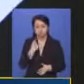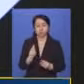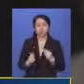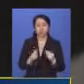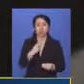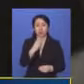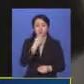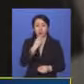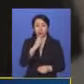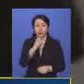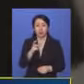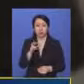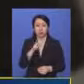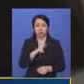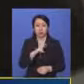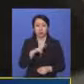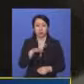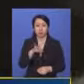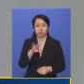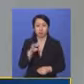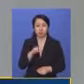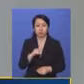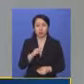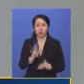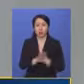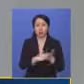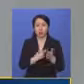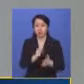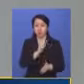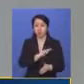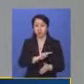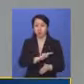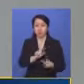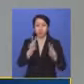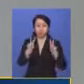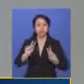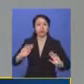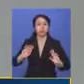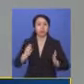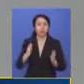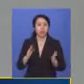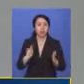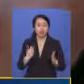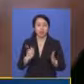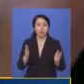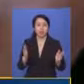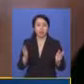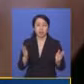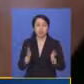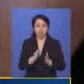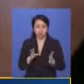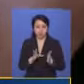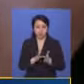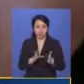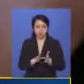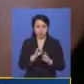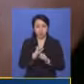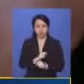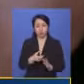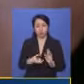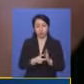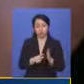Жидкая теплоизоляция – тепломет. Краска работает по принципу зеркала. Прежде всего, позволяет снизить потребление энергии и